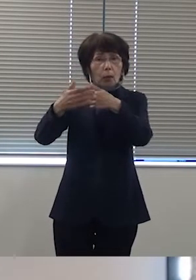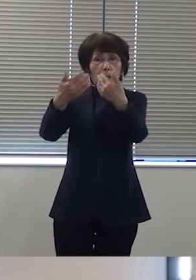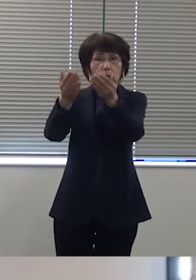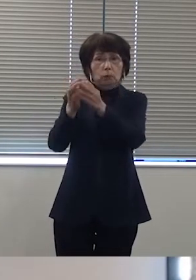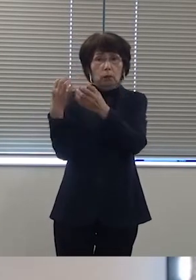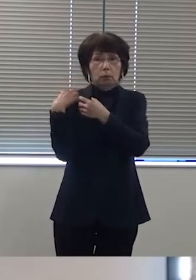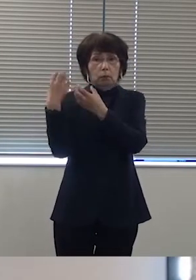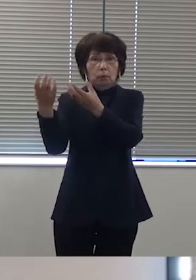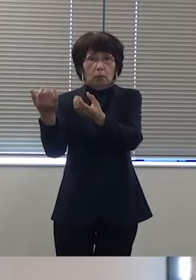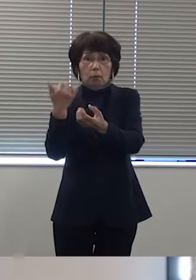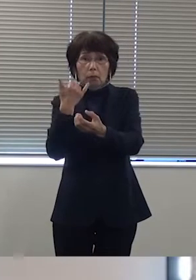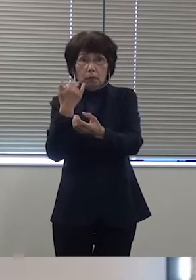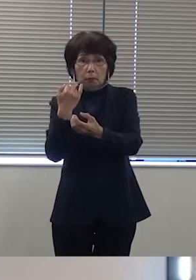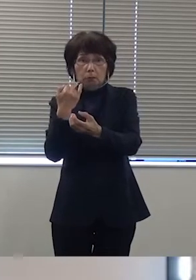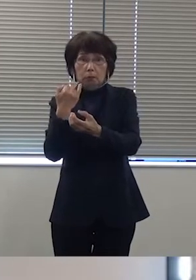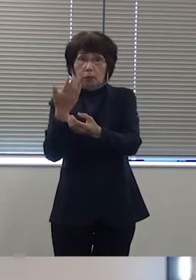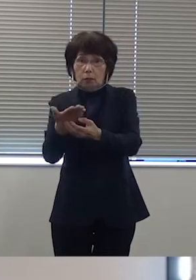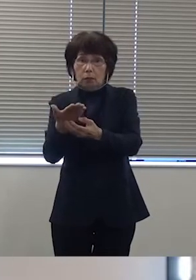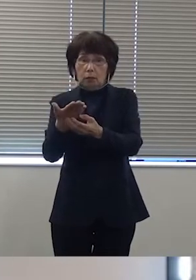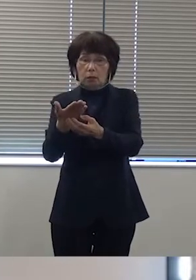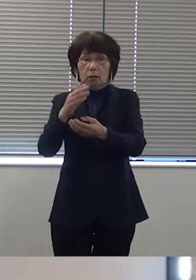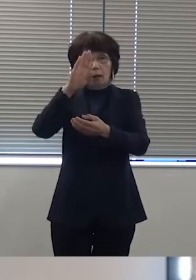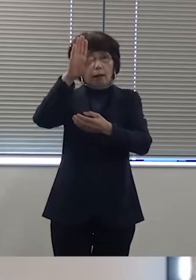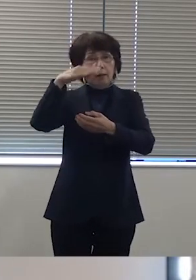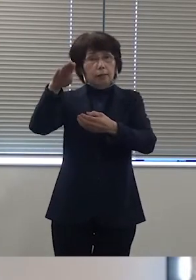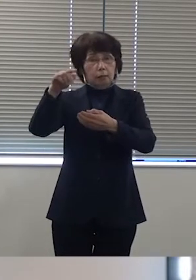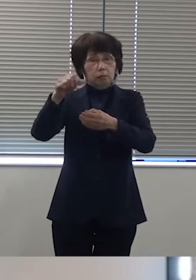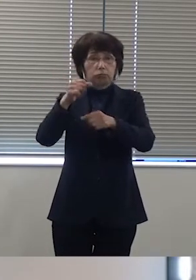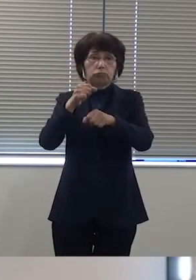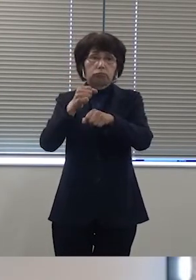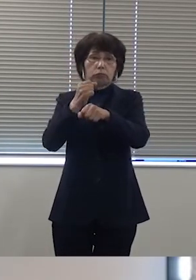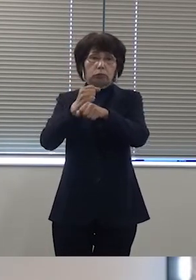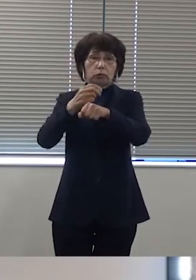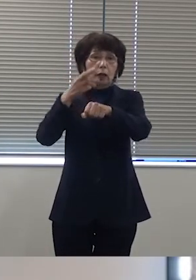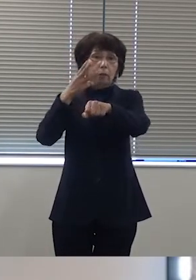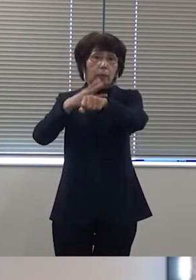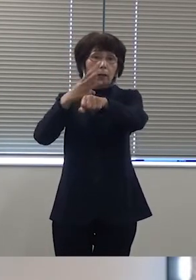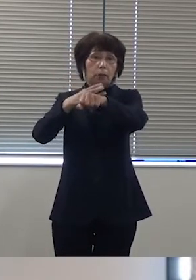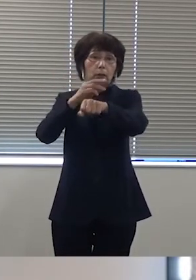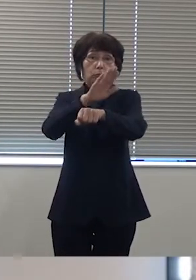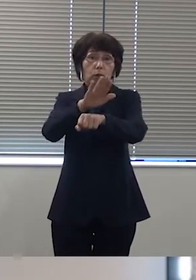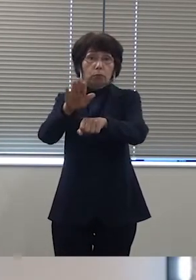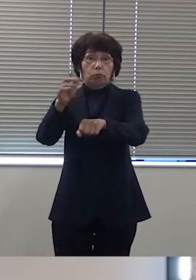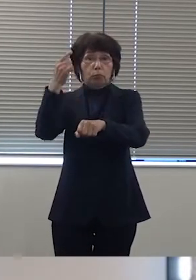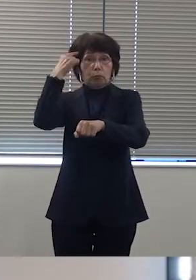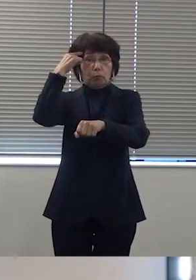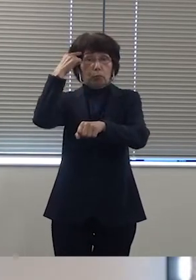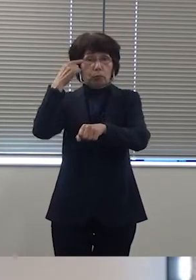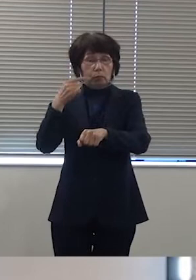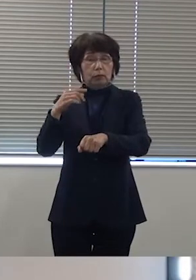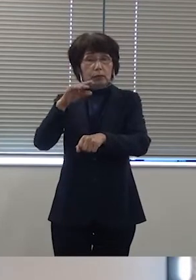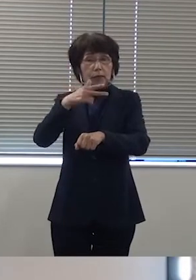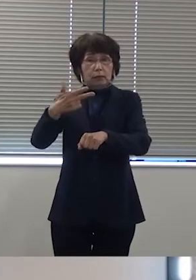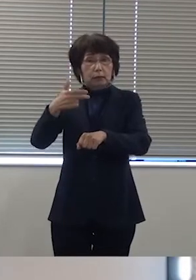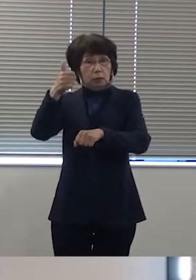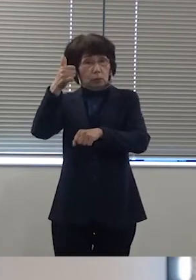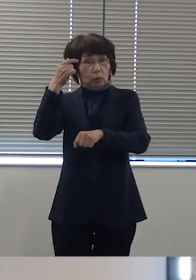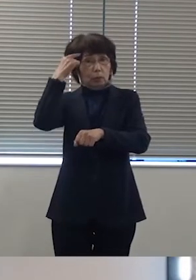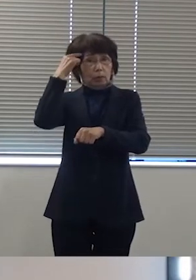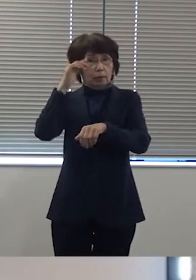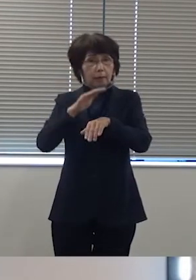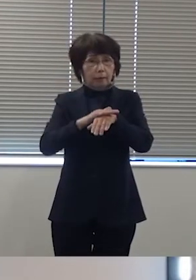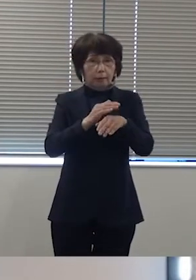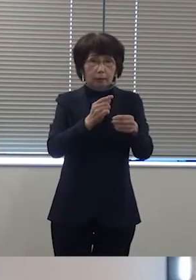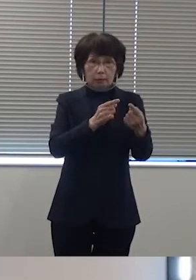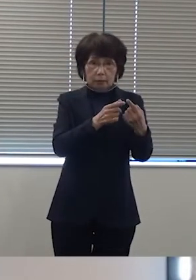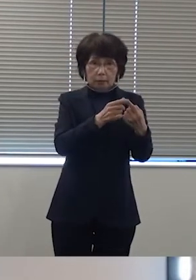まあ、そのあたりちょっと市長の頭の中に描いてらっしゃる部分と、あと、まあ、高知市ならではの、まあ、色をつけてというか、